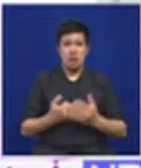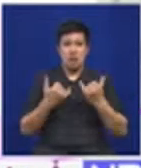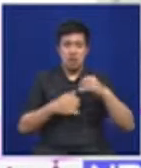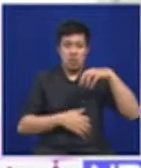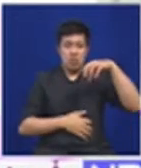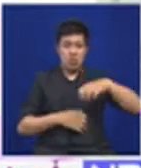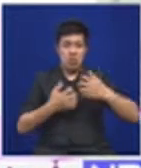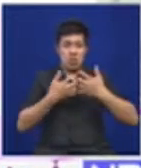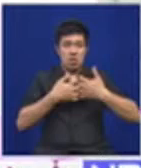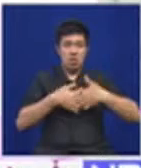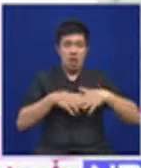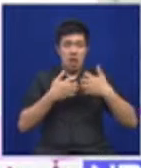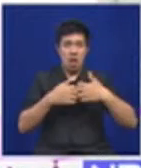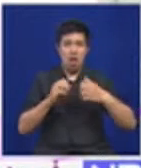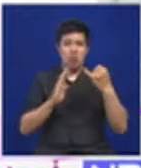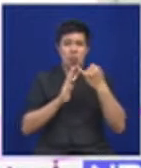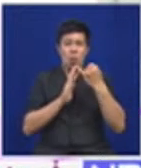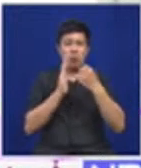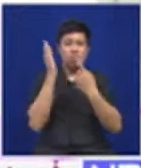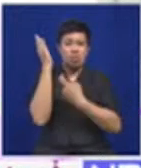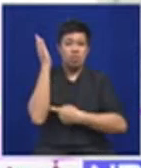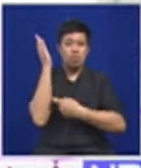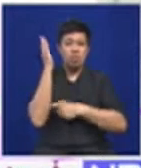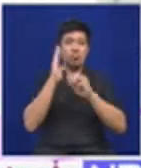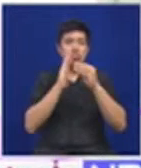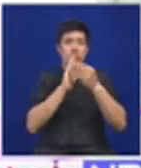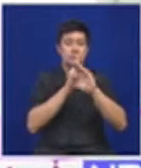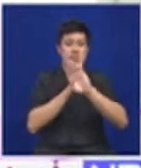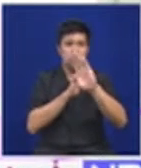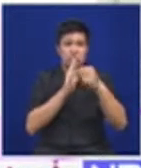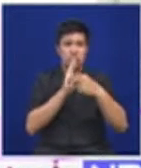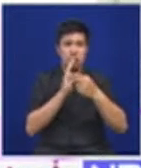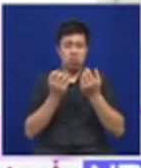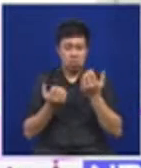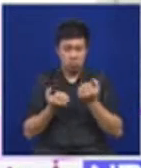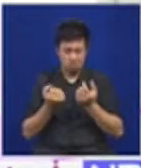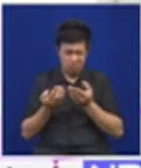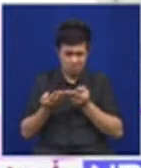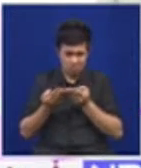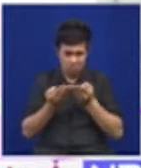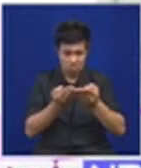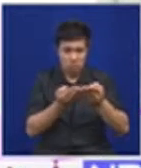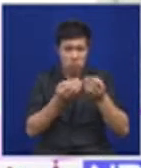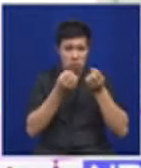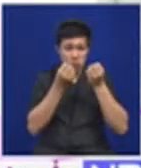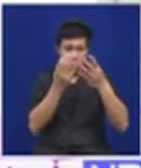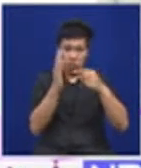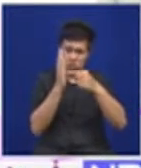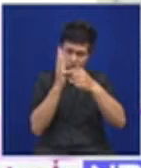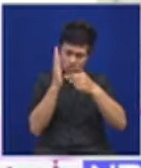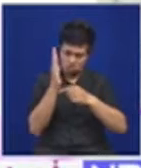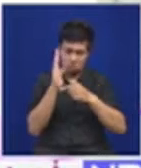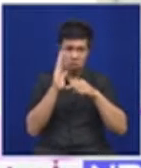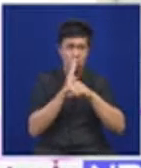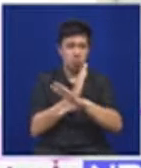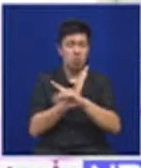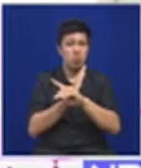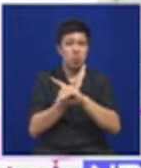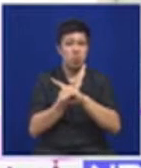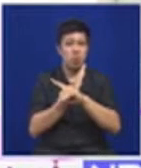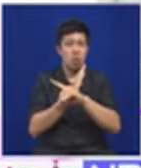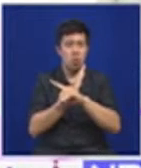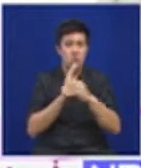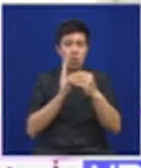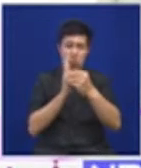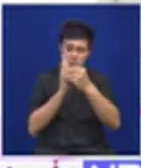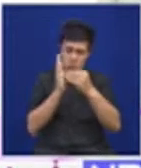ยางพาราในจังหวัดบึงการที่รับซื้อยางเนี่ยต้องนำผ่านโลจิสติกเนี่ยไปส่งที่ท่าเรือแหลมฉบังที่จังหวัดชลบุรีหรือที่กรุงเ